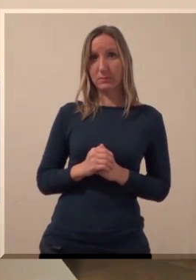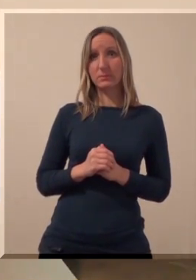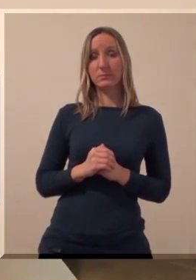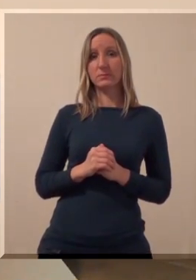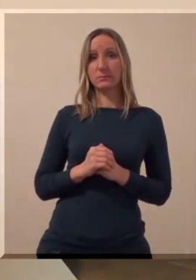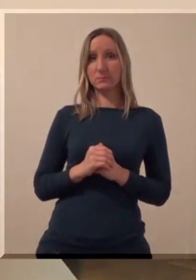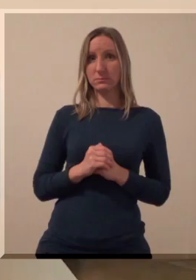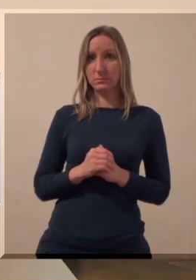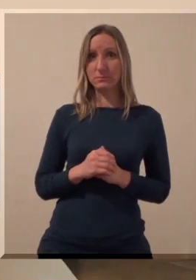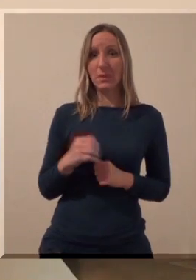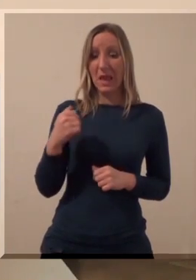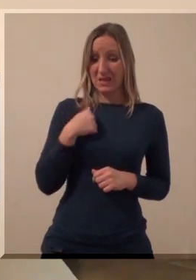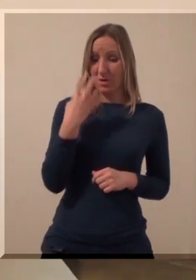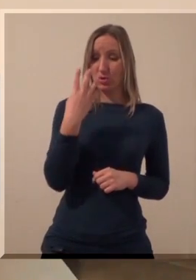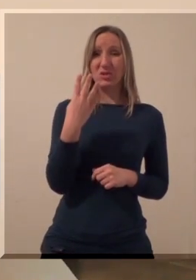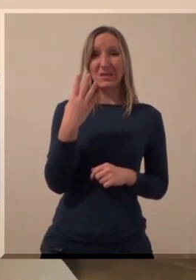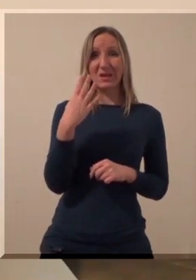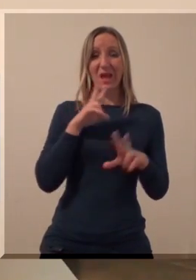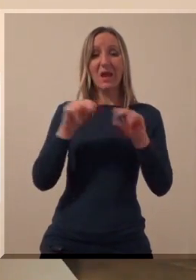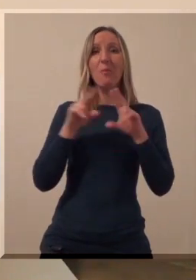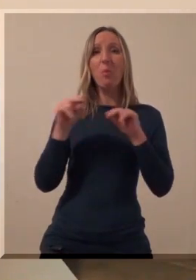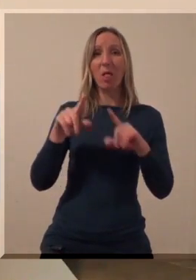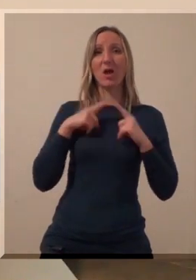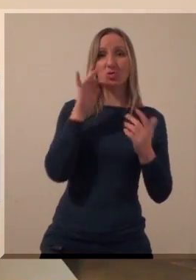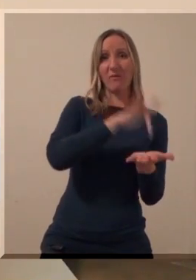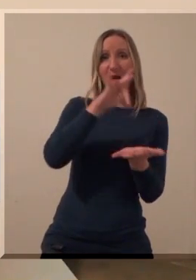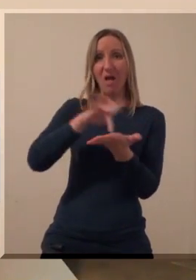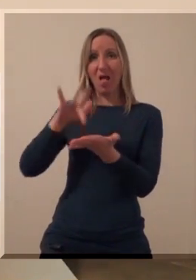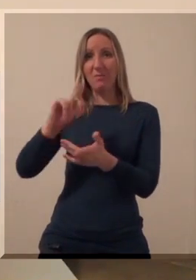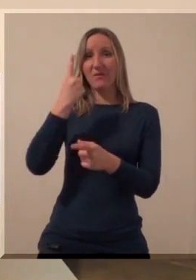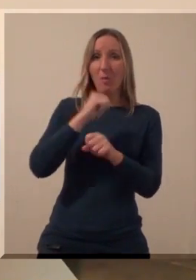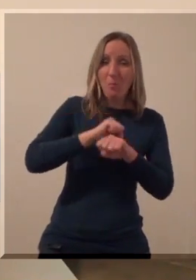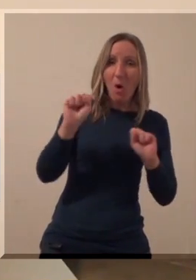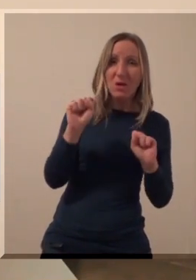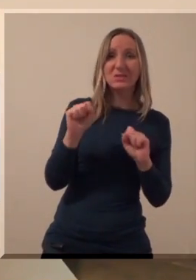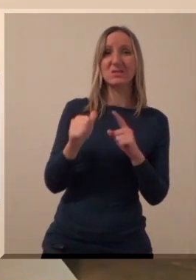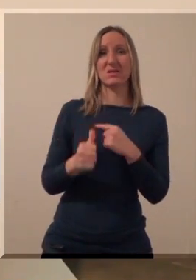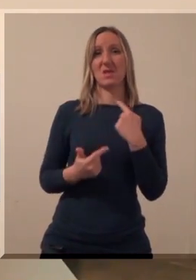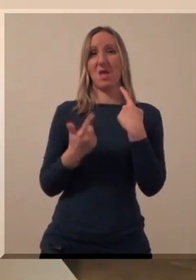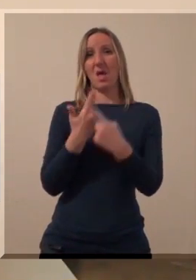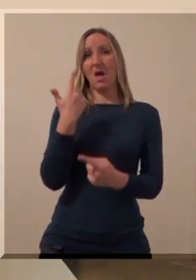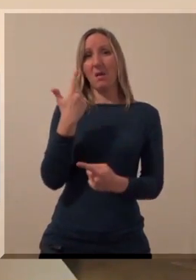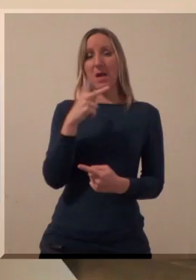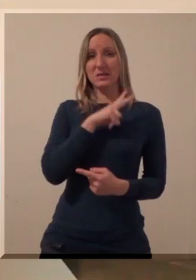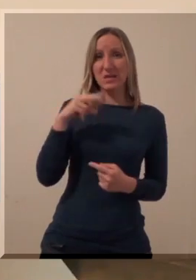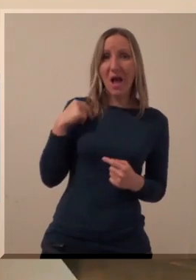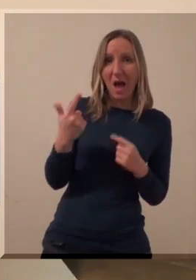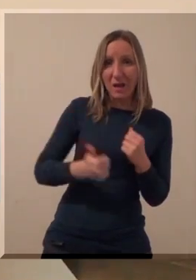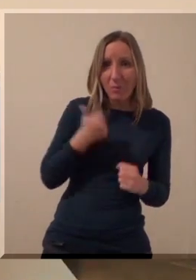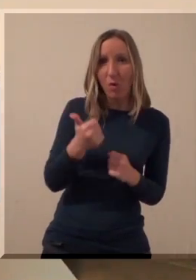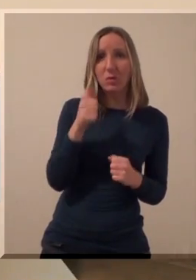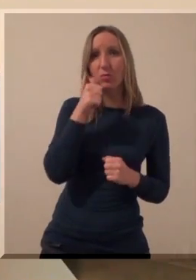prošla sam 4 bivše republike bivše Jugoslavije i to je prvo sam bila u Bosni, onda jednu godinu